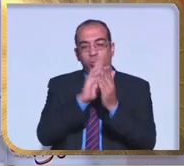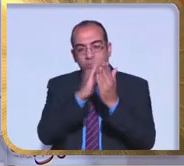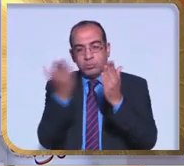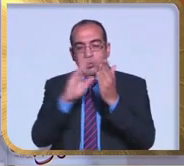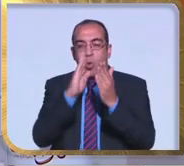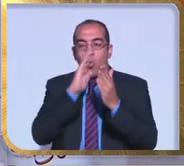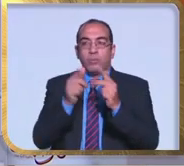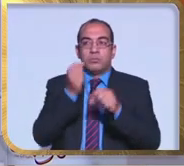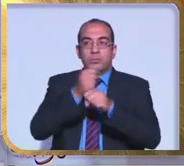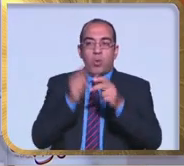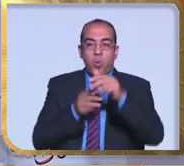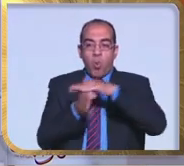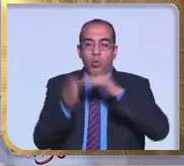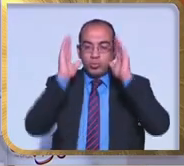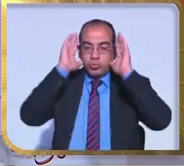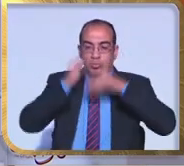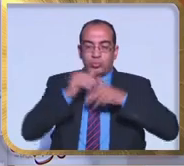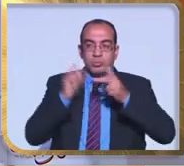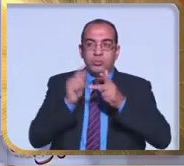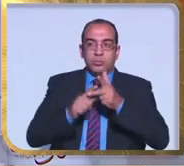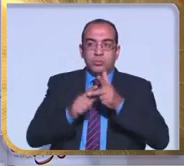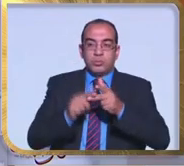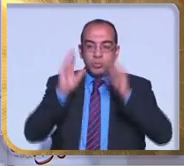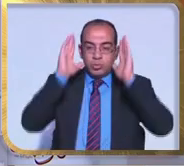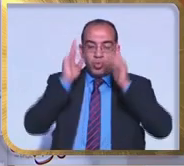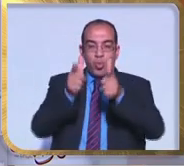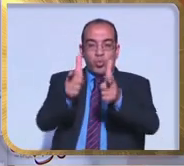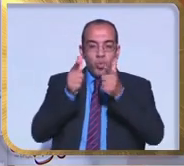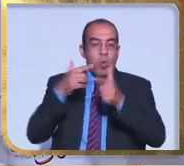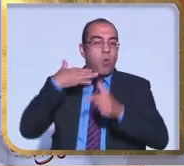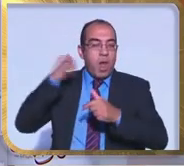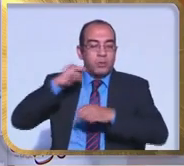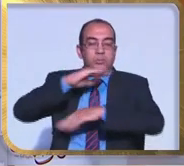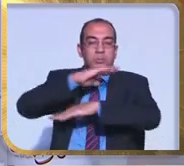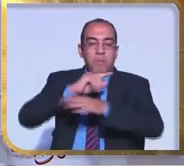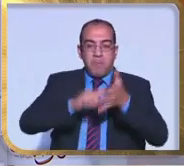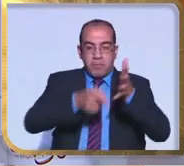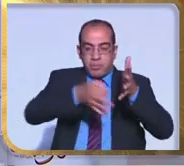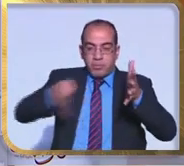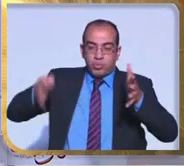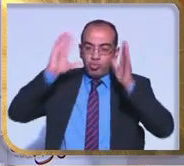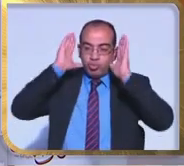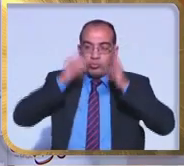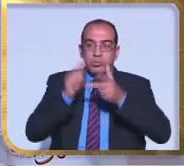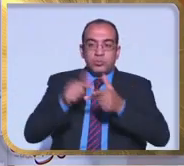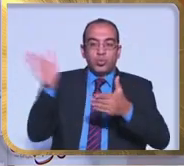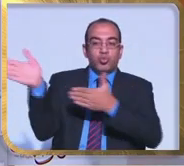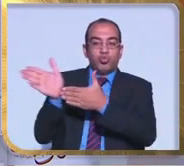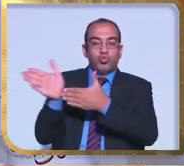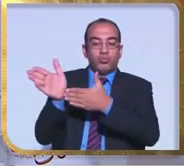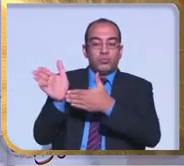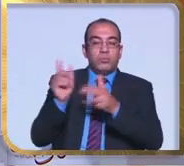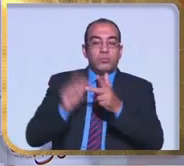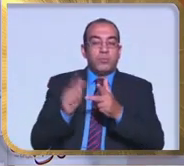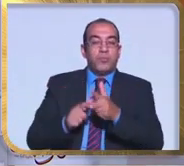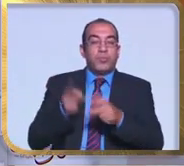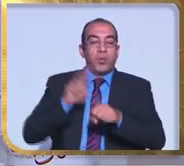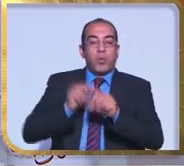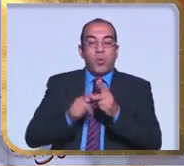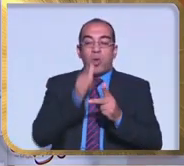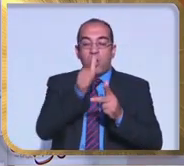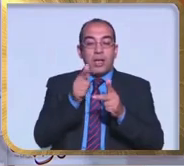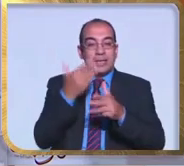المصحف داخل الصلاة، سواء في صلاة الفرض أو في صلاة النفل.